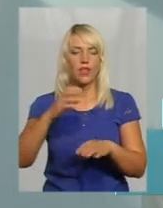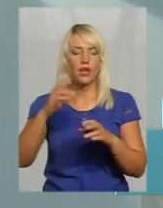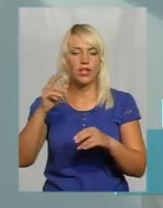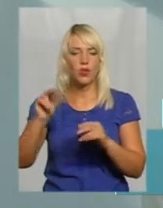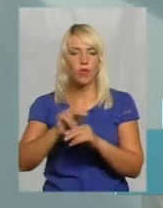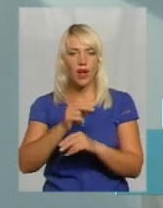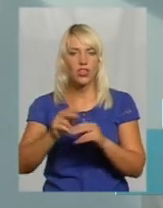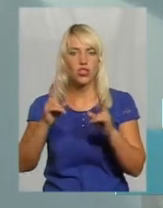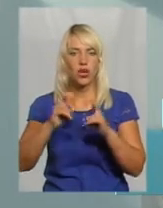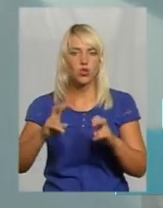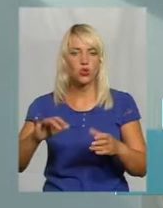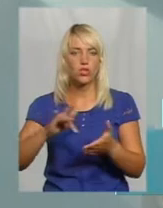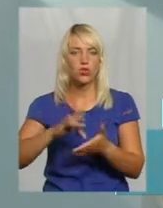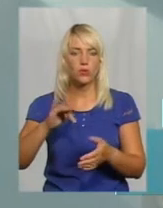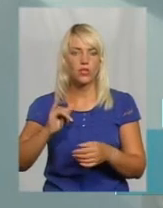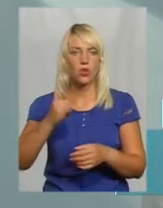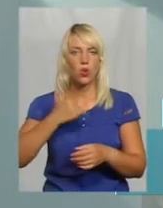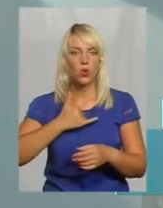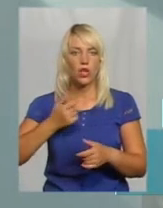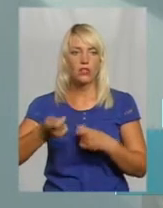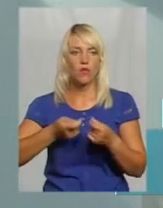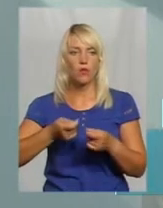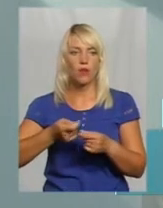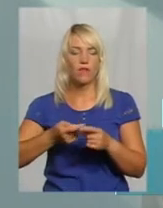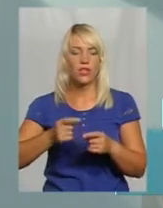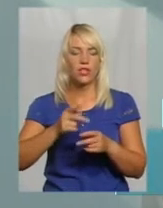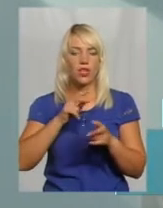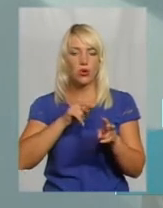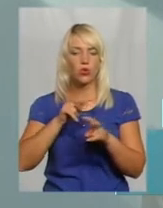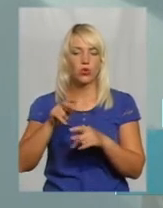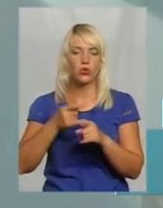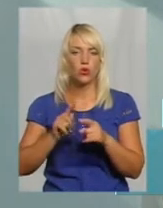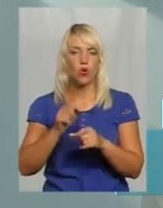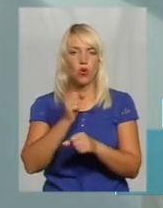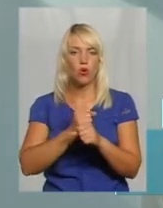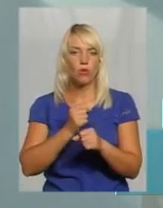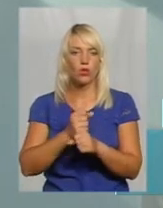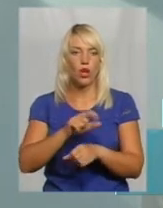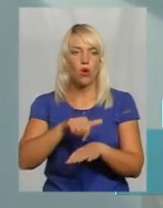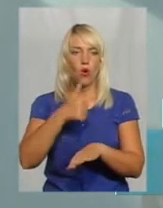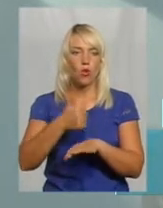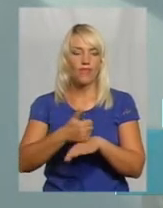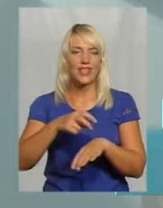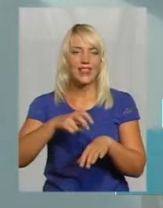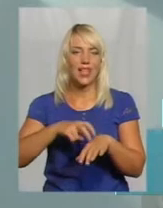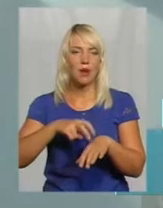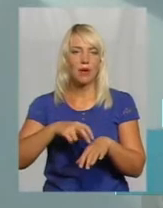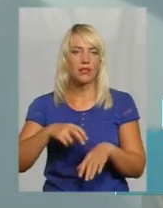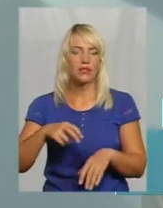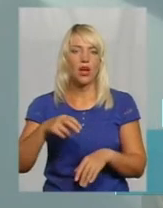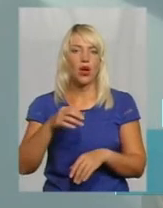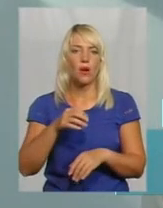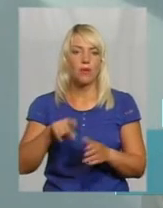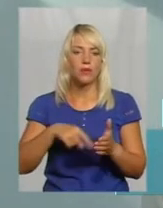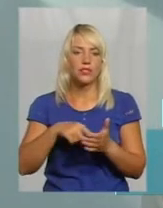лікувально-діагностичного центру. В нас в управлінні курує цю роботу бригади паліативної допомоги головний терапевт міста Лукаш Світлана